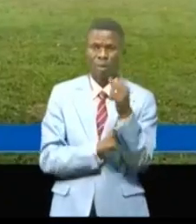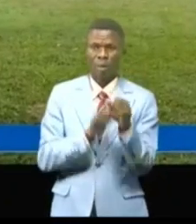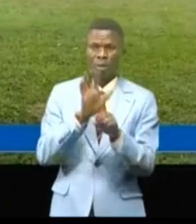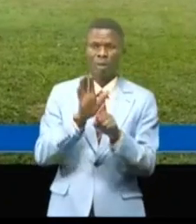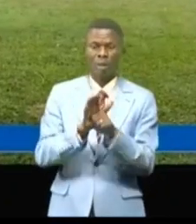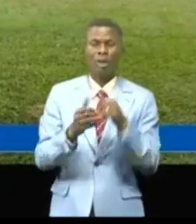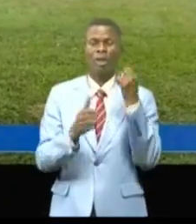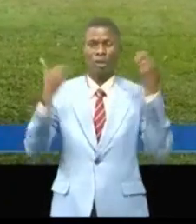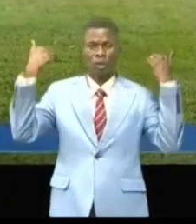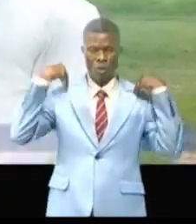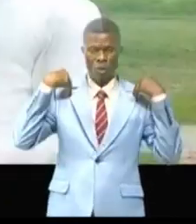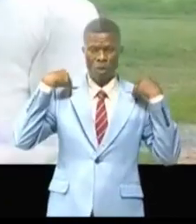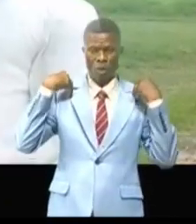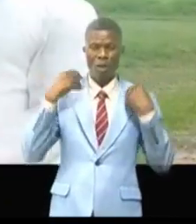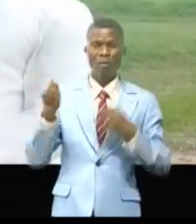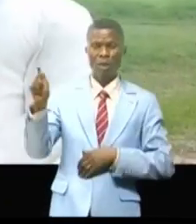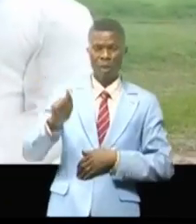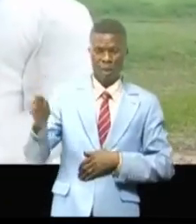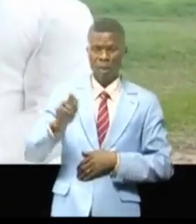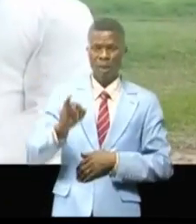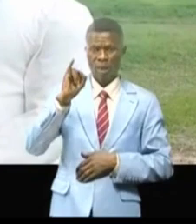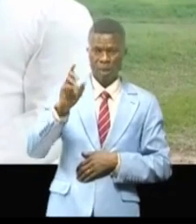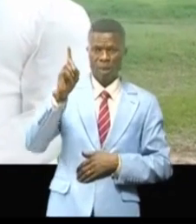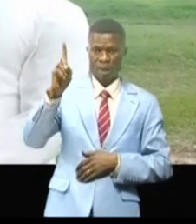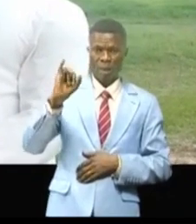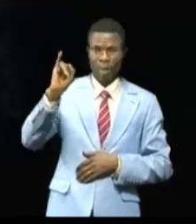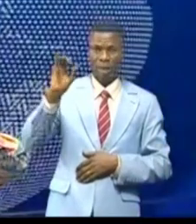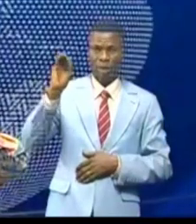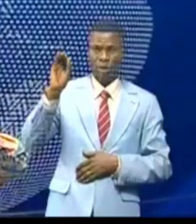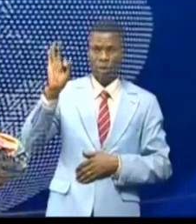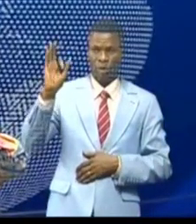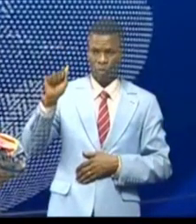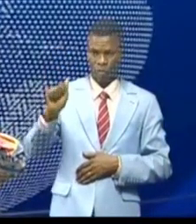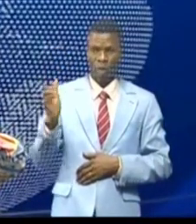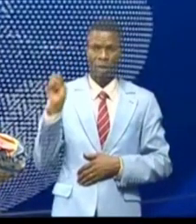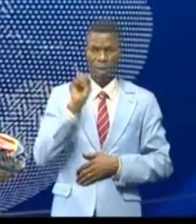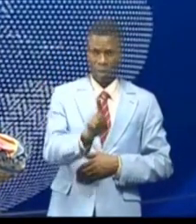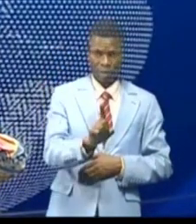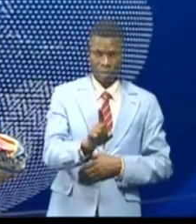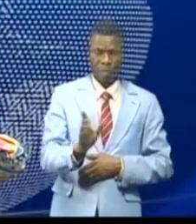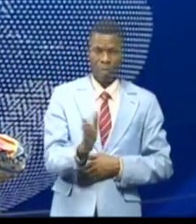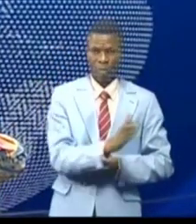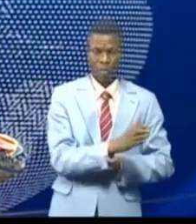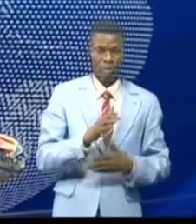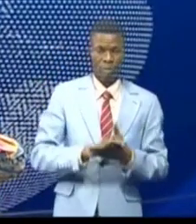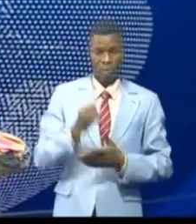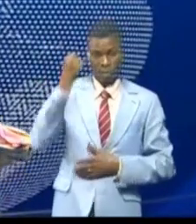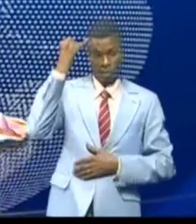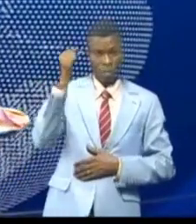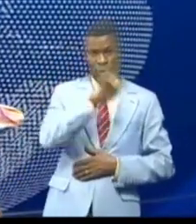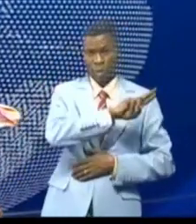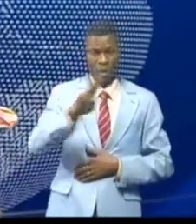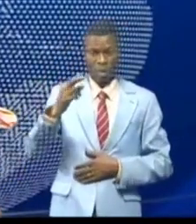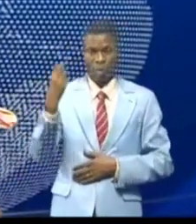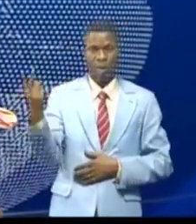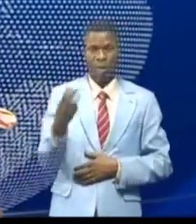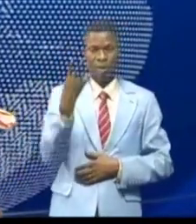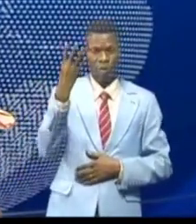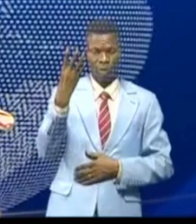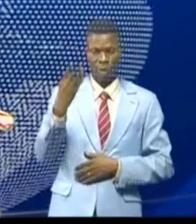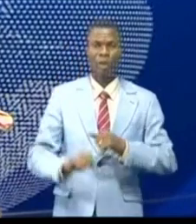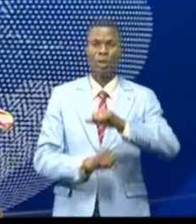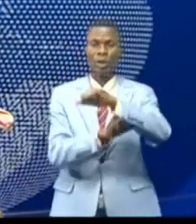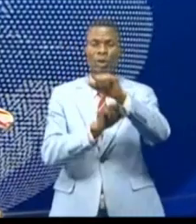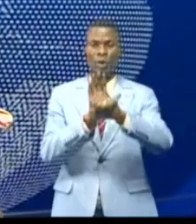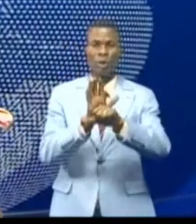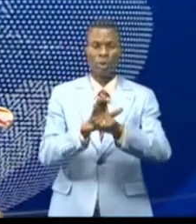des différentes personnalités du territoire du Diofa. L'horizon 2023 apporte son soutien